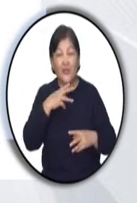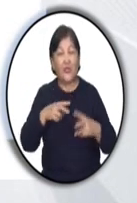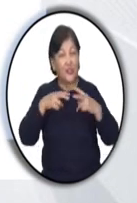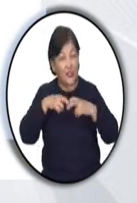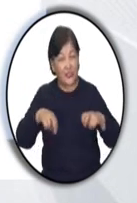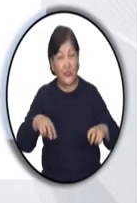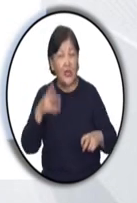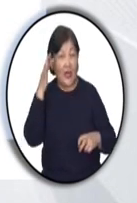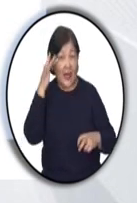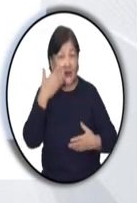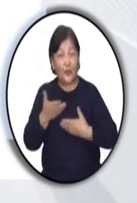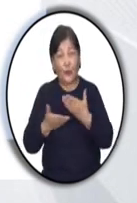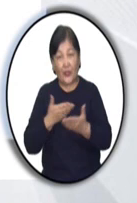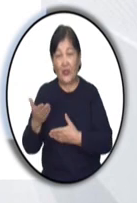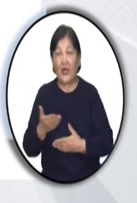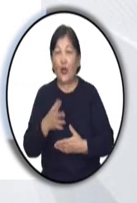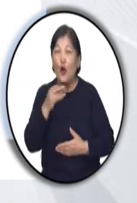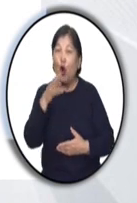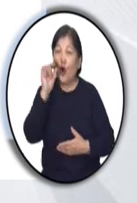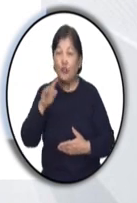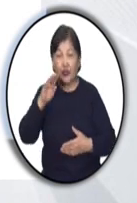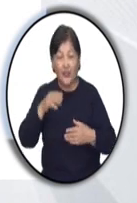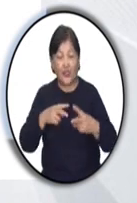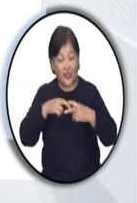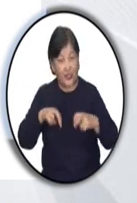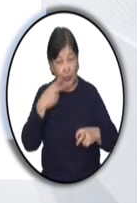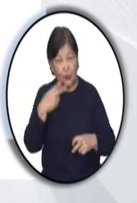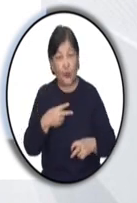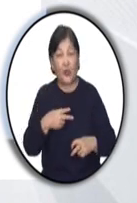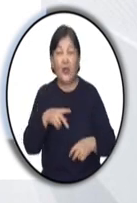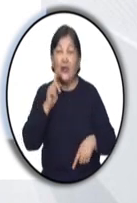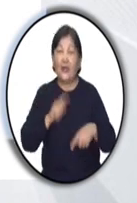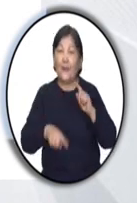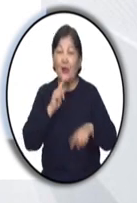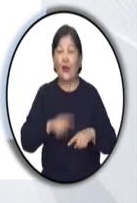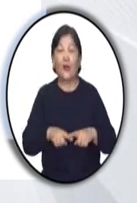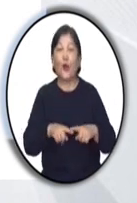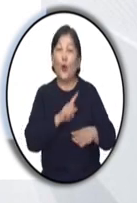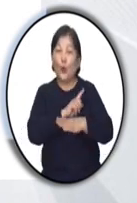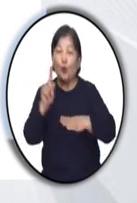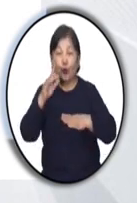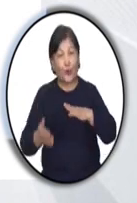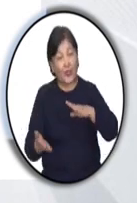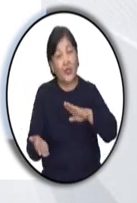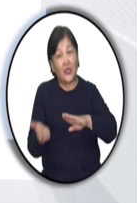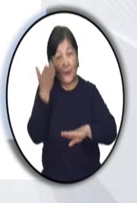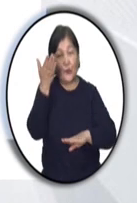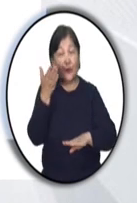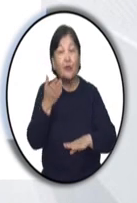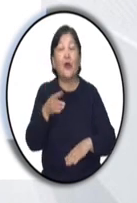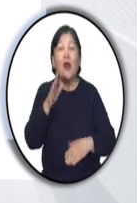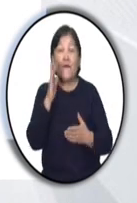тодорхой баримт мэдээллийг шинжилж гадаад худалдааны асуудлыг тодорхойлж үр ашгийг нь яаж нэмэгдүүлж болох вэ